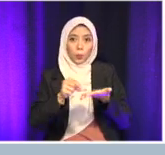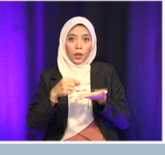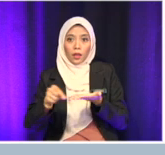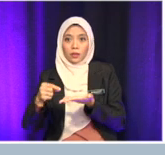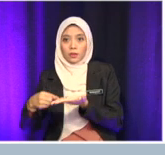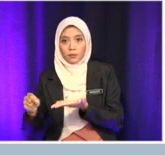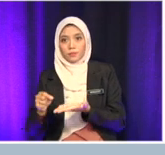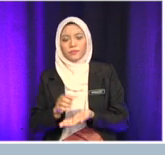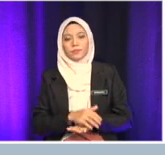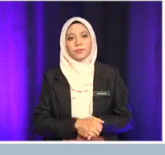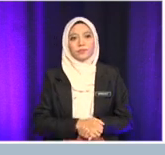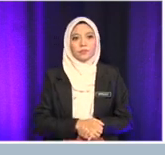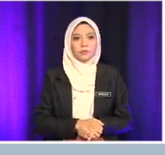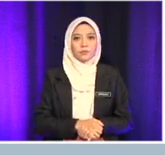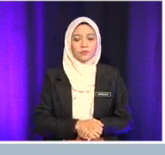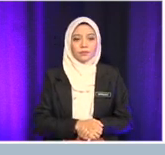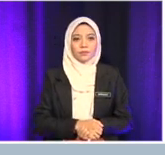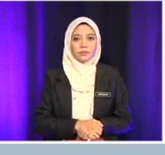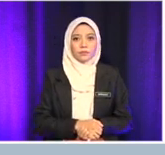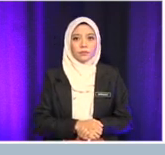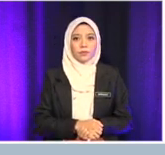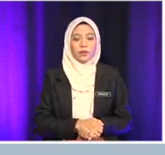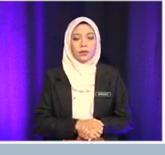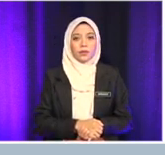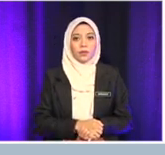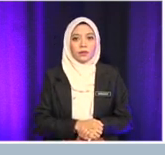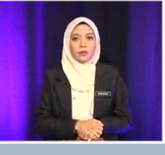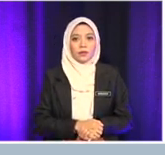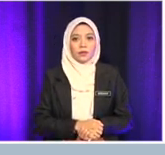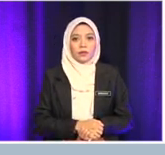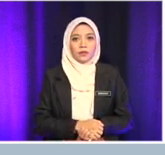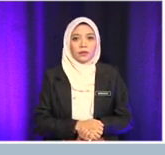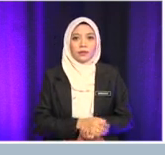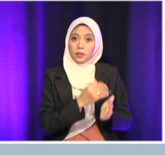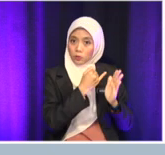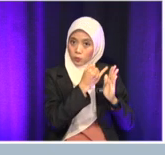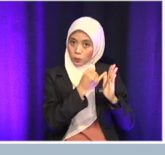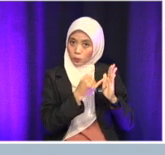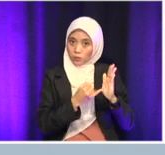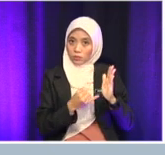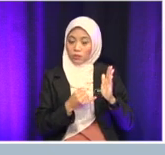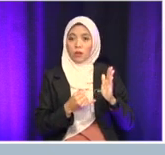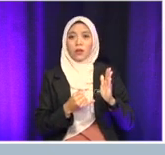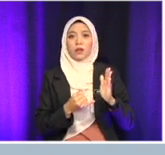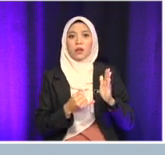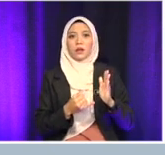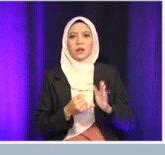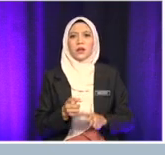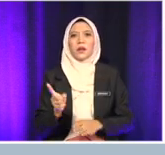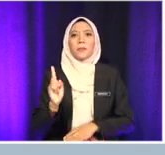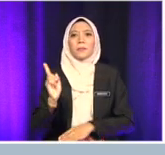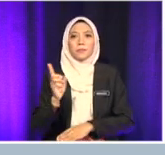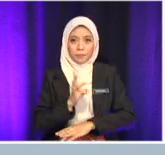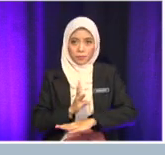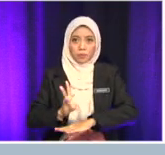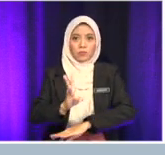kita juga diminta meloreskan Rantau yang memuaskannya yang memuaskan ketiga-tiga getah